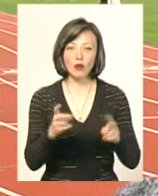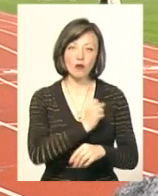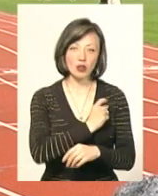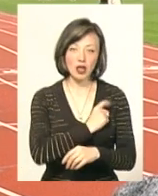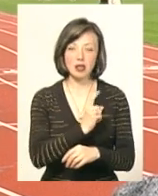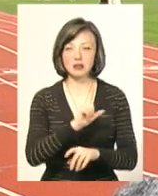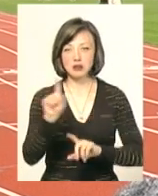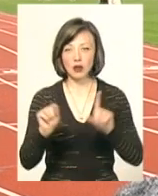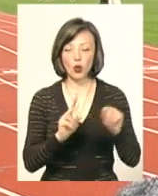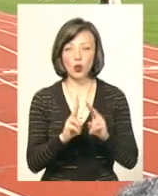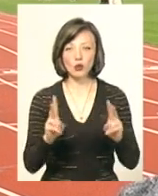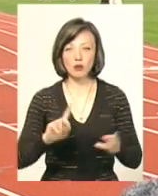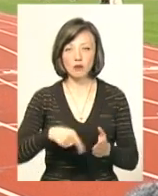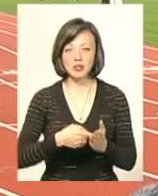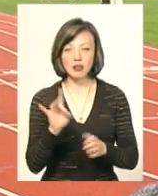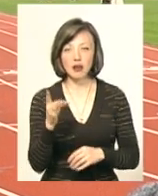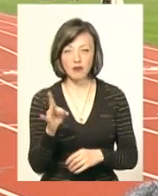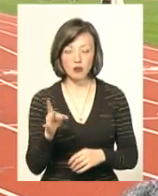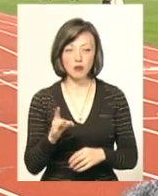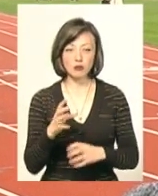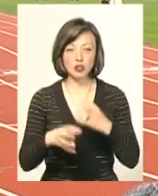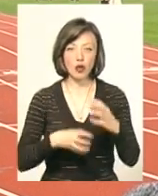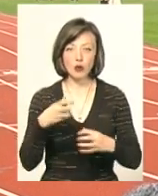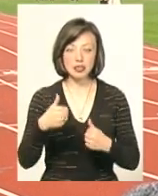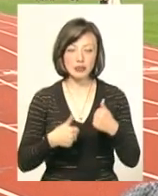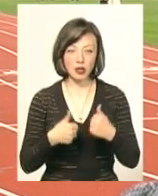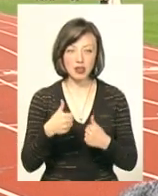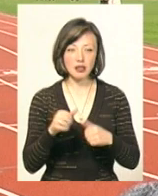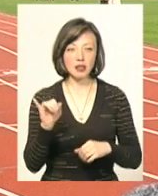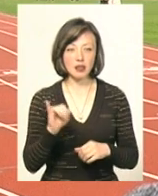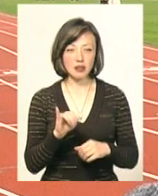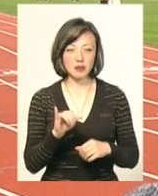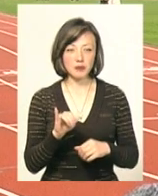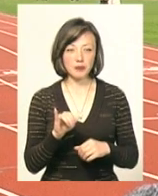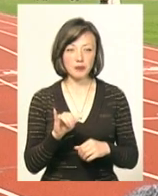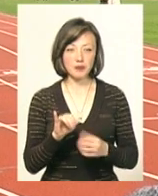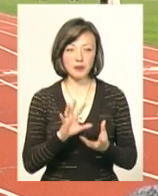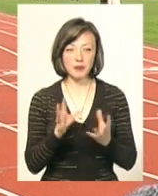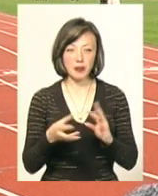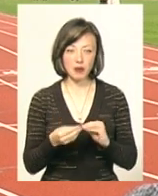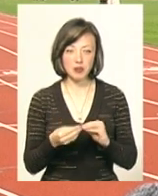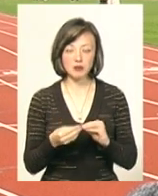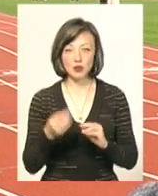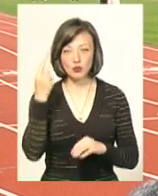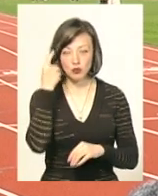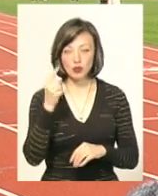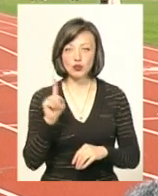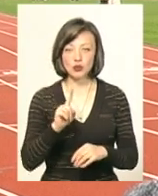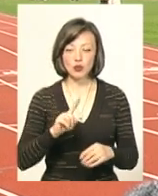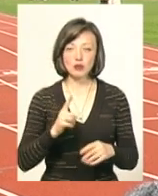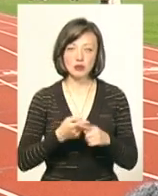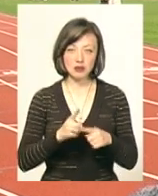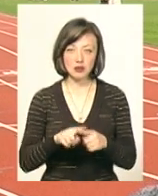Одесі, хто у місті Рівному на міжнародних змаганнях. І, в принципі, я думаю, що наслідки